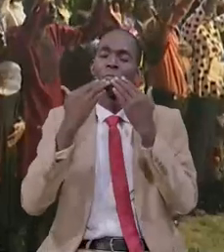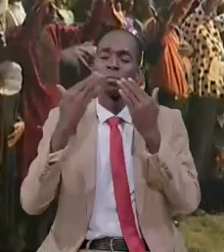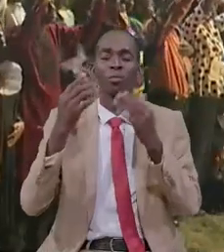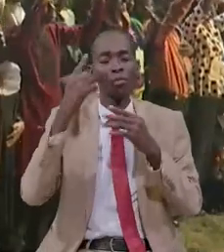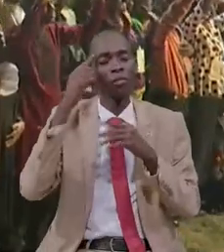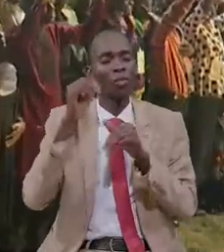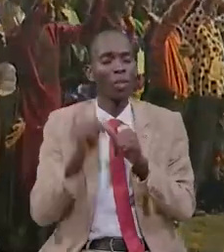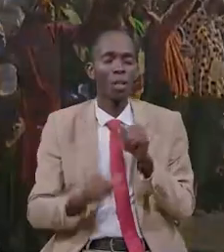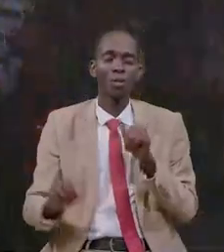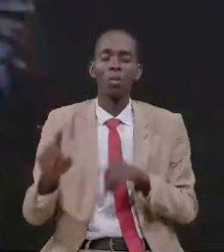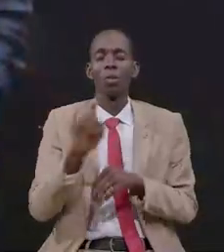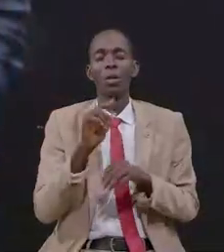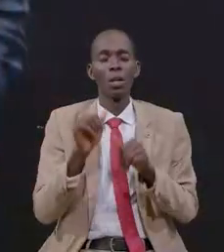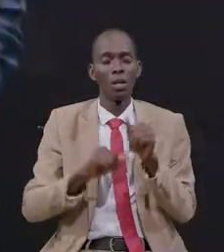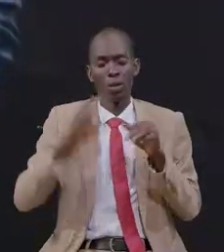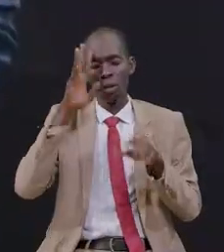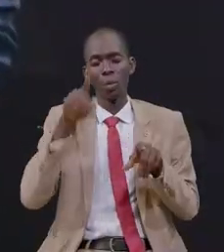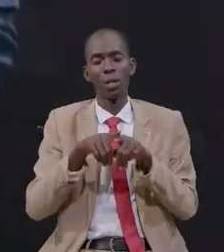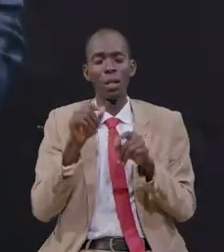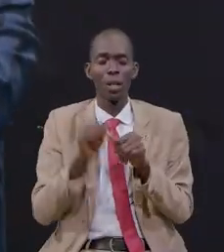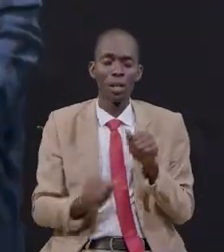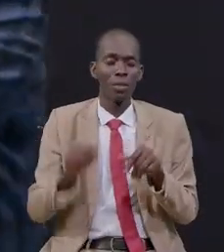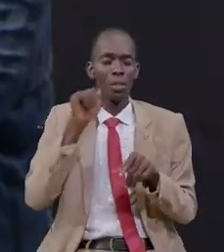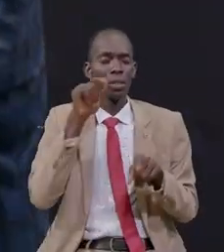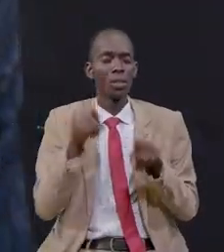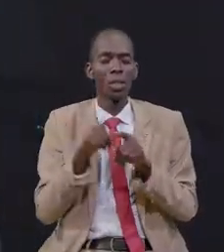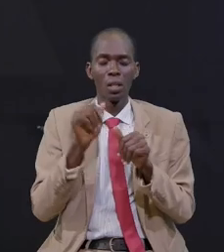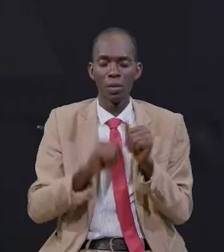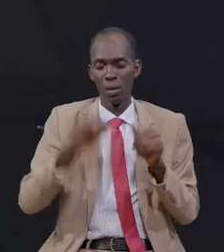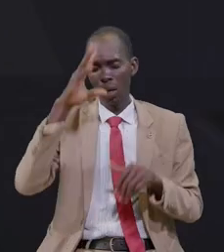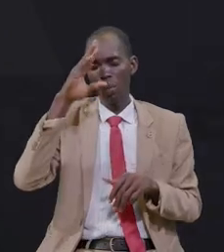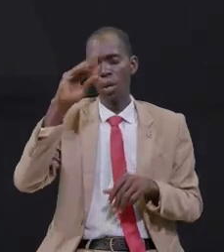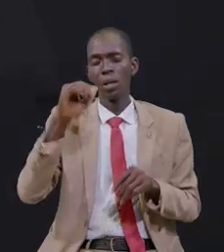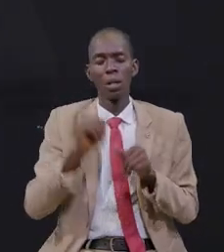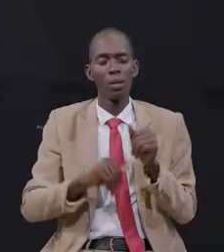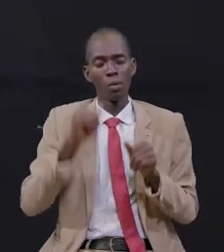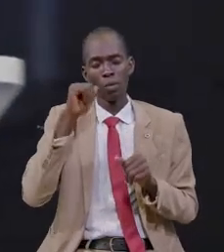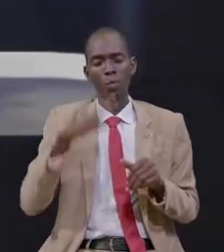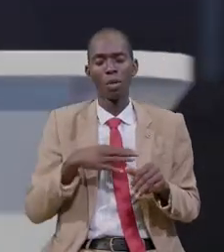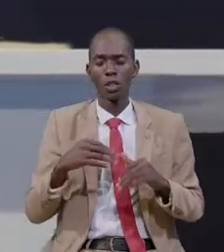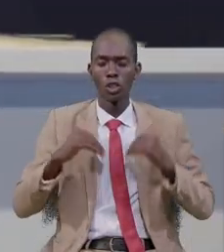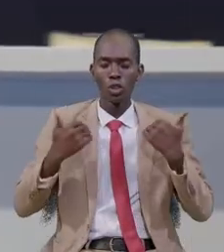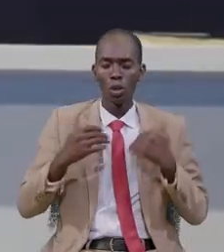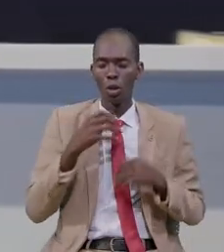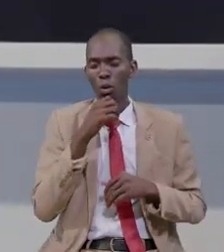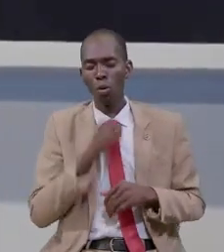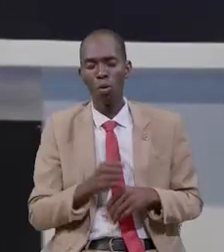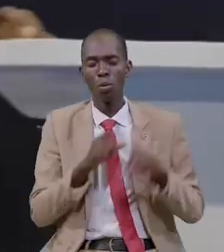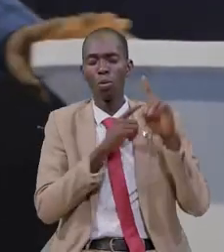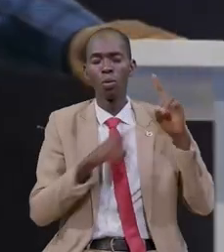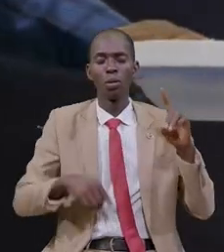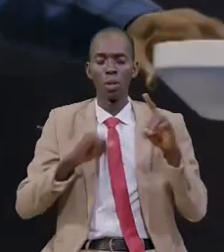merci pour chacun, tout frère, toute sœur, tout homme, toute femme, jeune ou vieux. Je